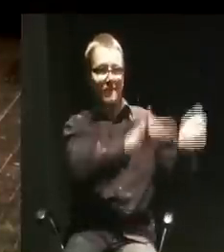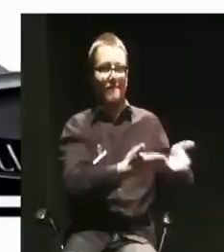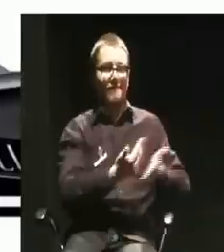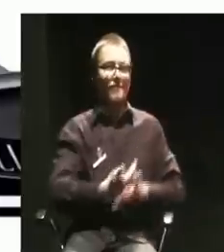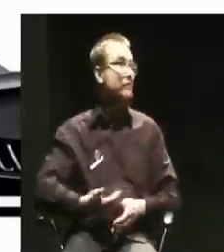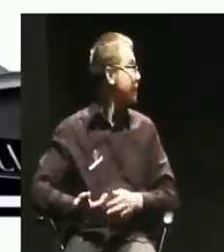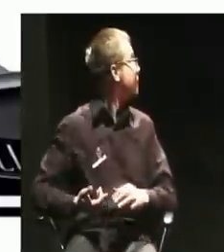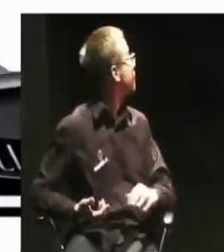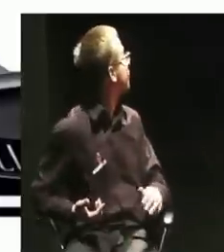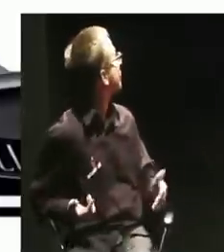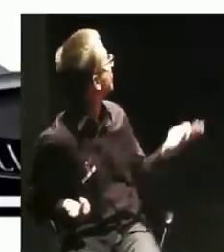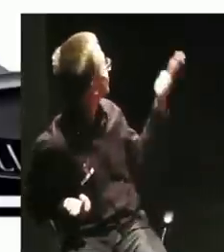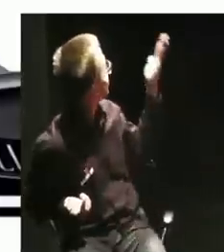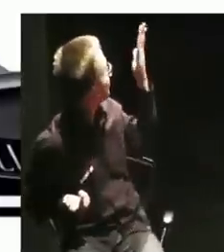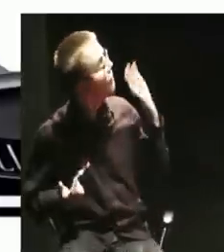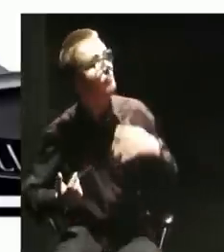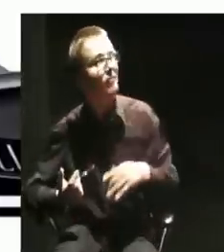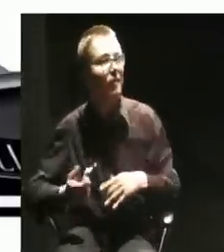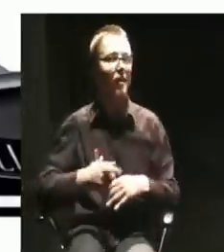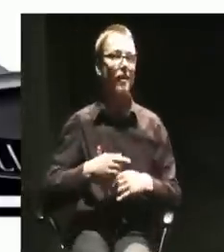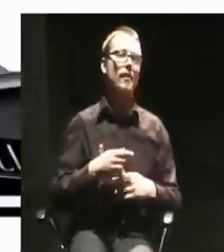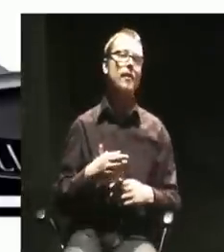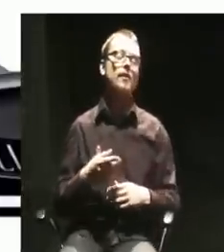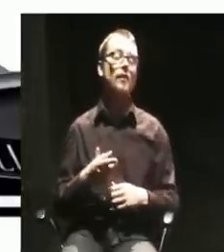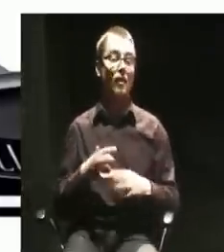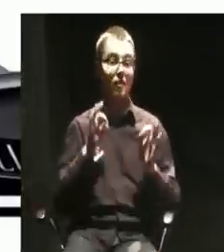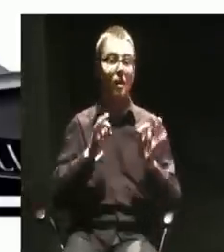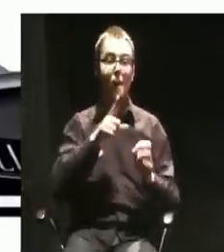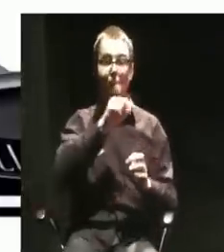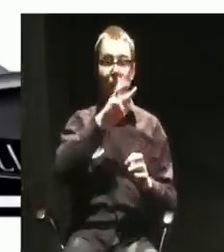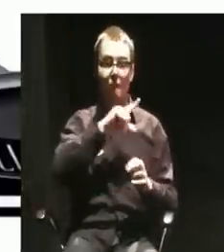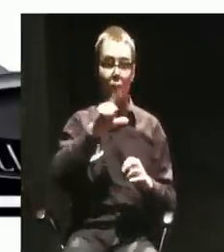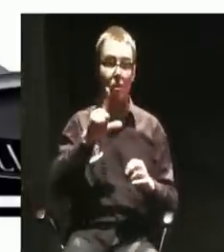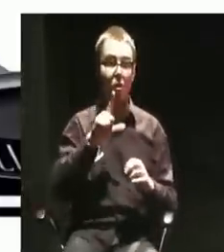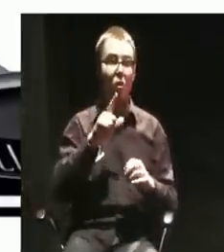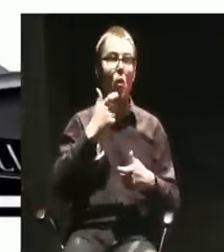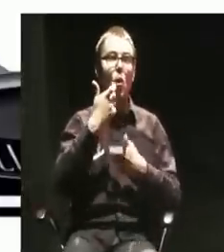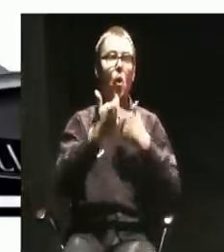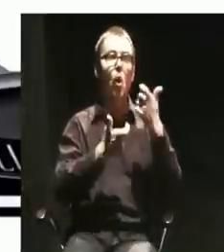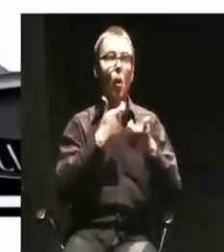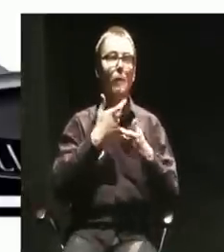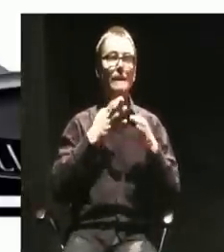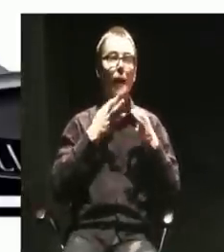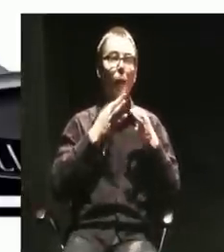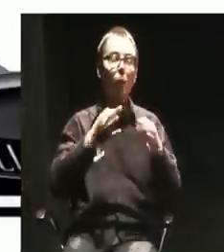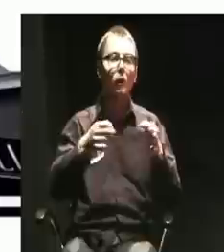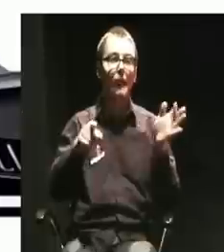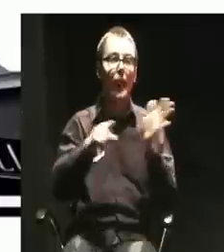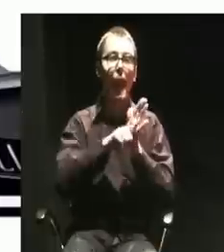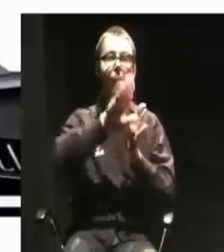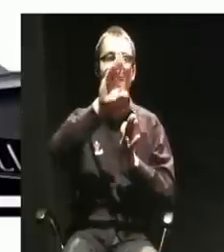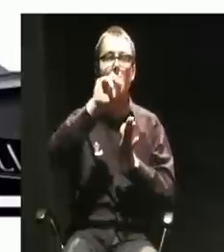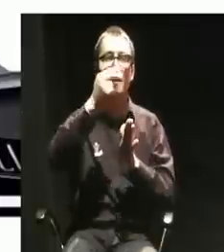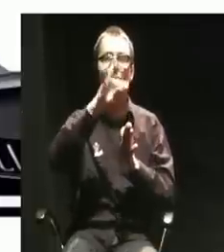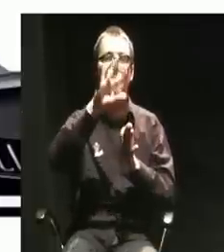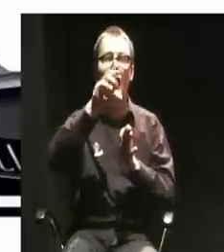to też mogę powiedzieć, bo mi pozwolił. Obecnie Paweł realizuje concept car dla Bentleya na